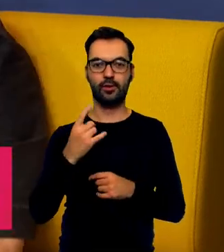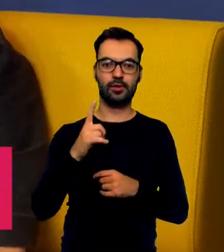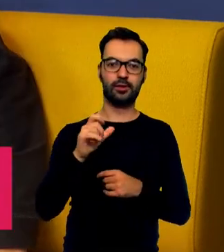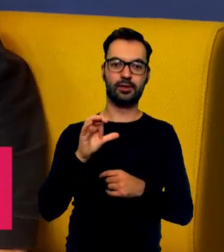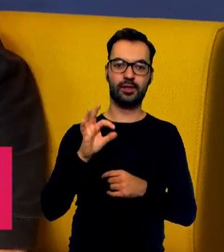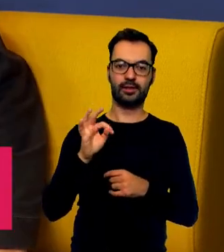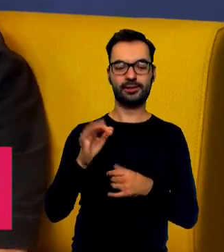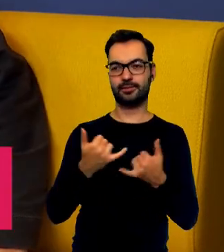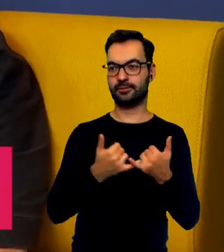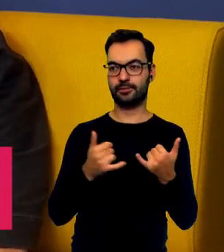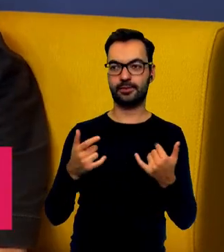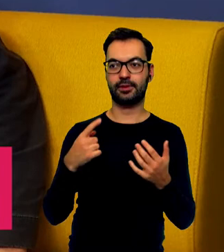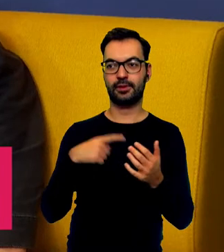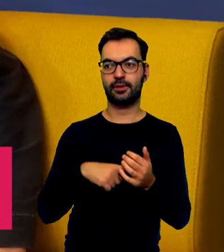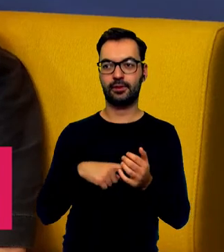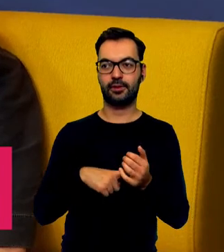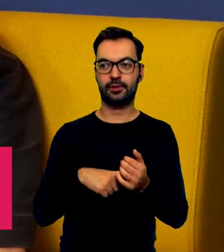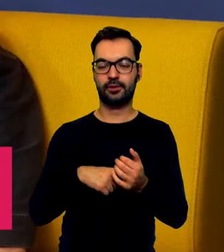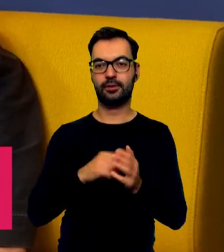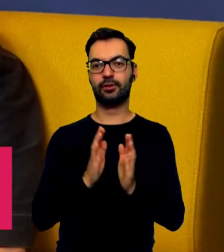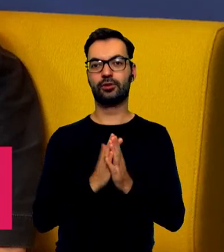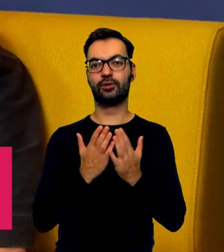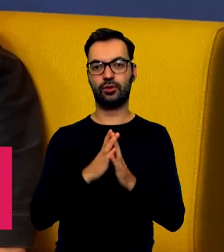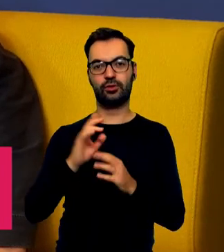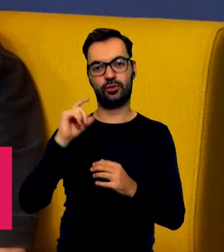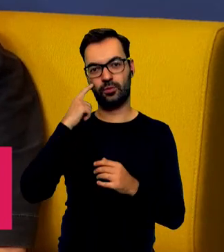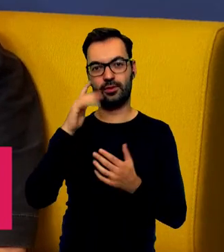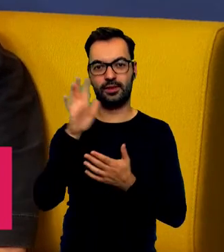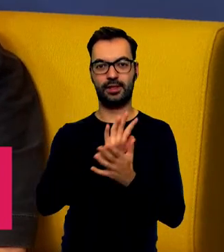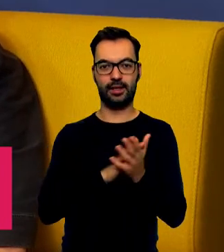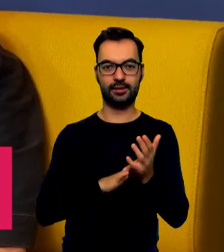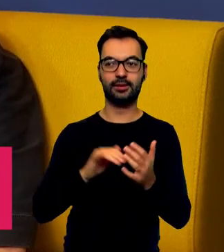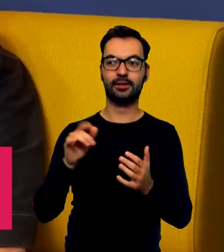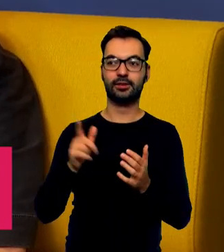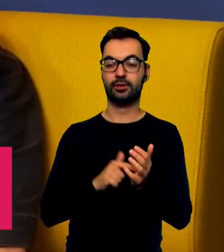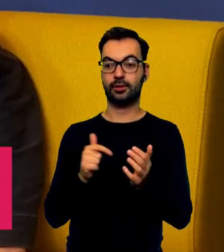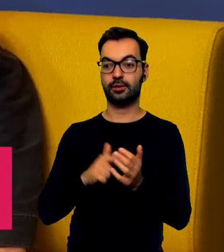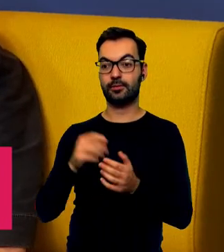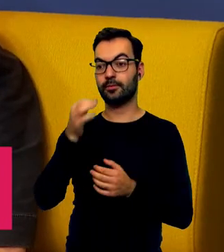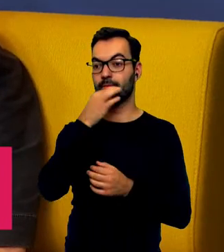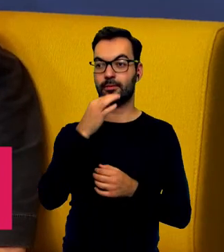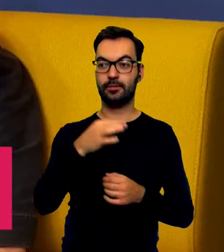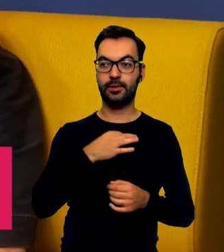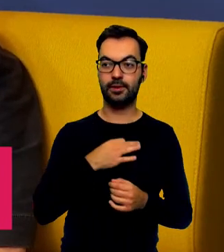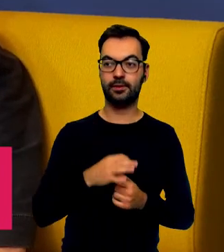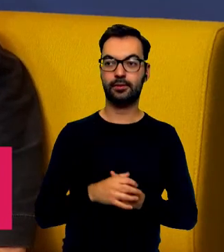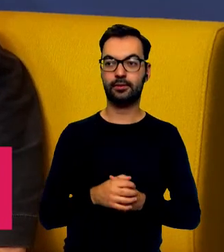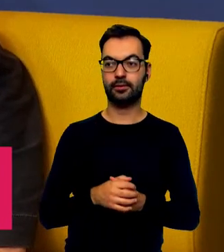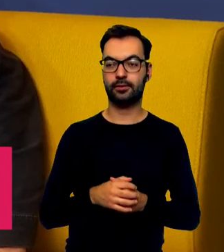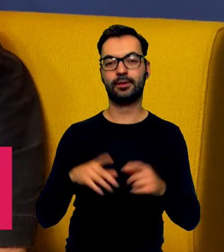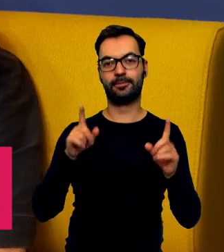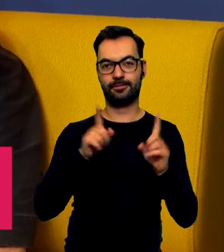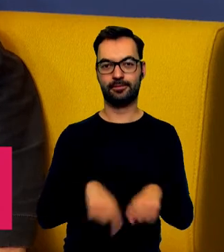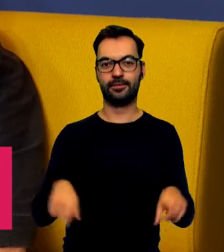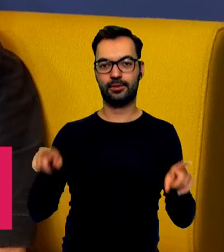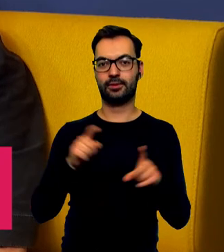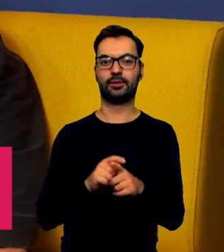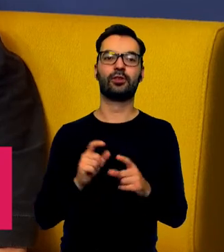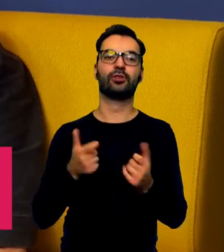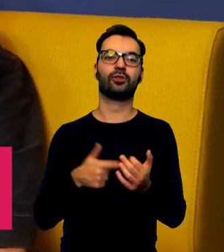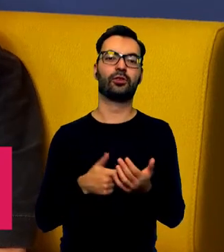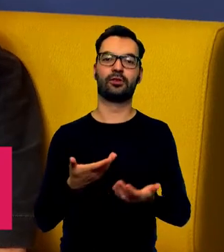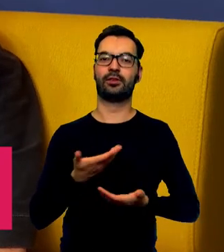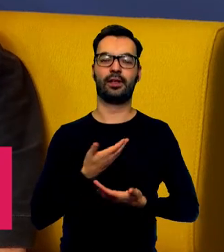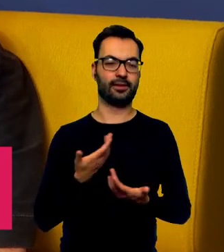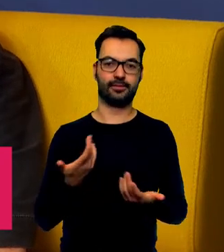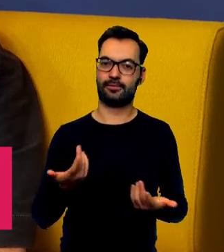i zwłaszcza książek i tekstów z takim pytaniem rytualnym, co z tego